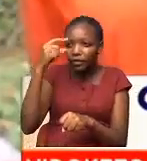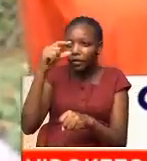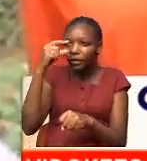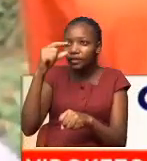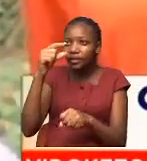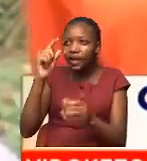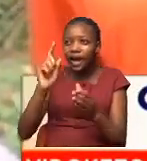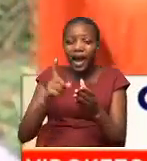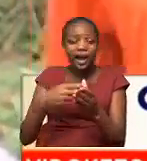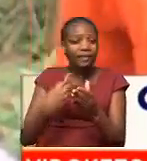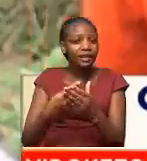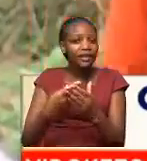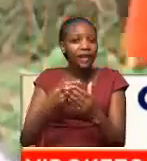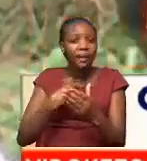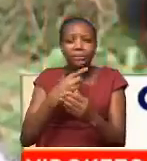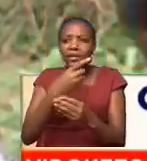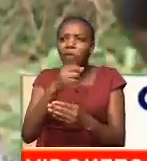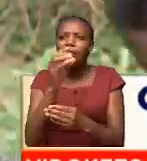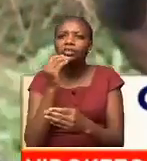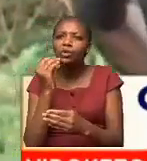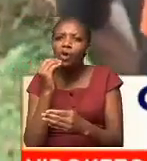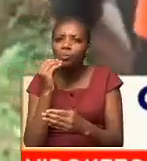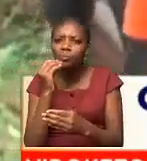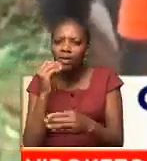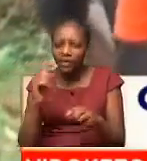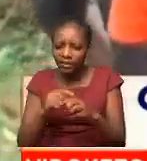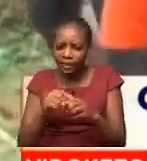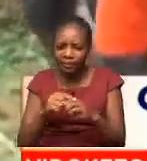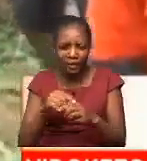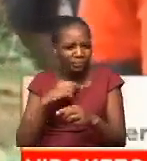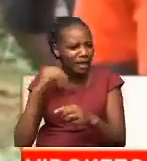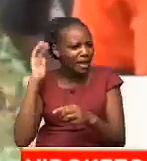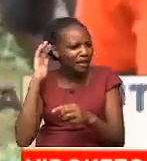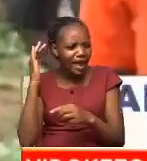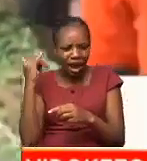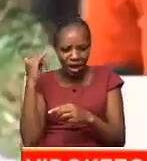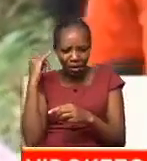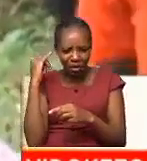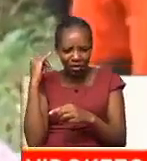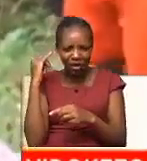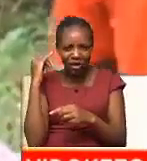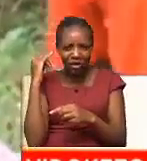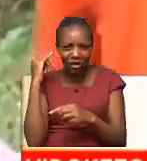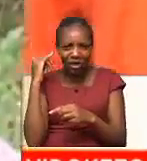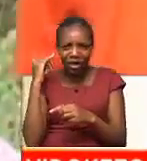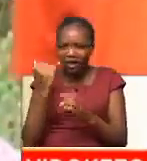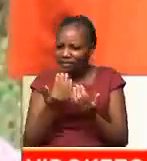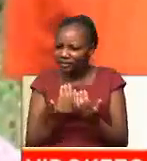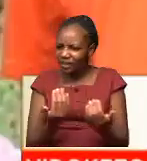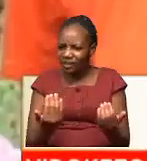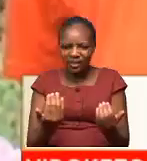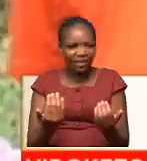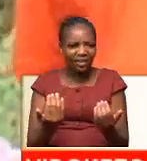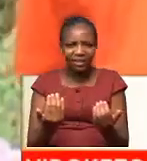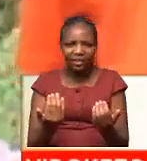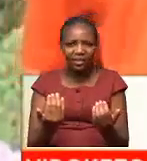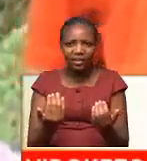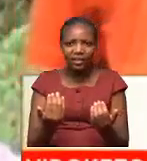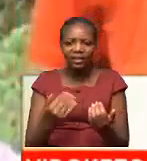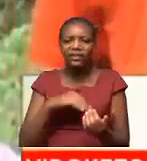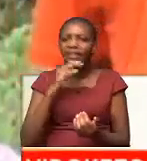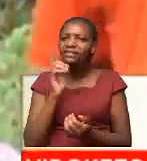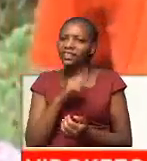nilikuwa nimeingia kwa nyumba kutoka chuo kali kidogo dakika 10 nasikia simu ananipikia. Mtoto amesha enda